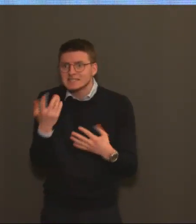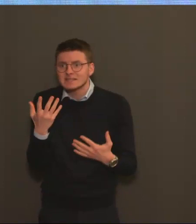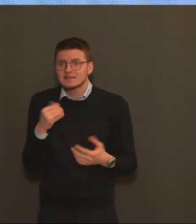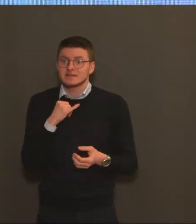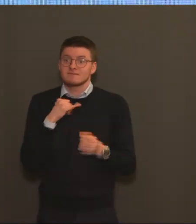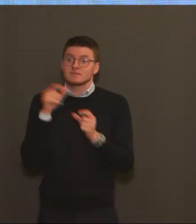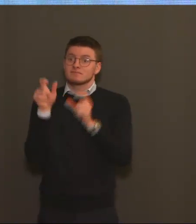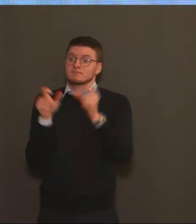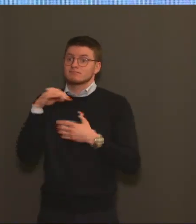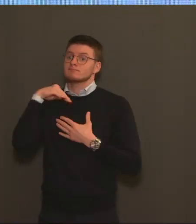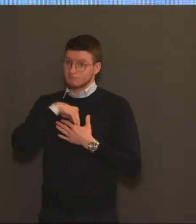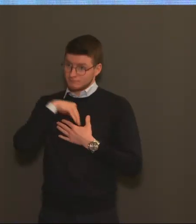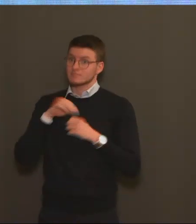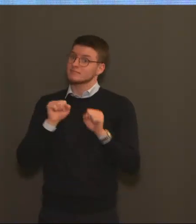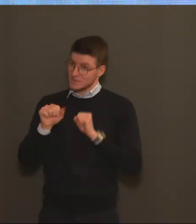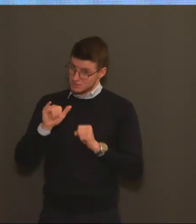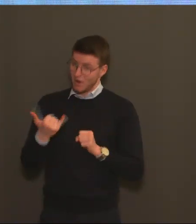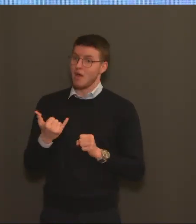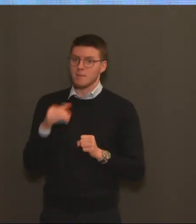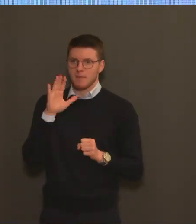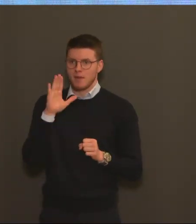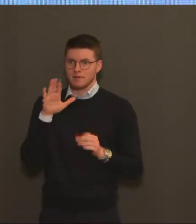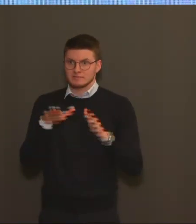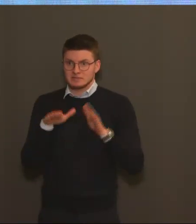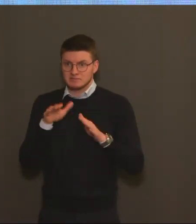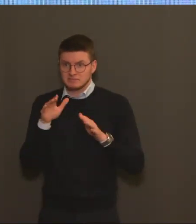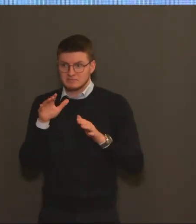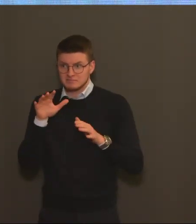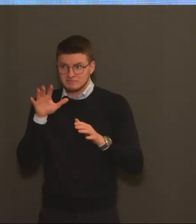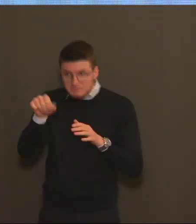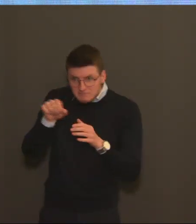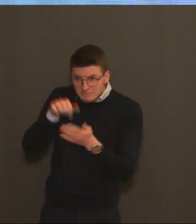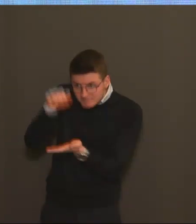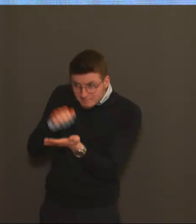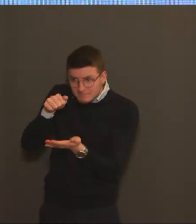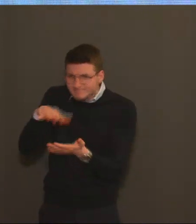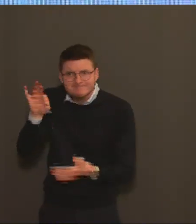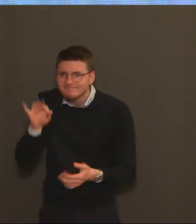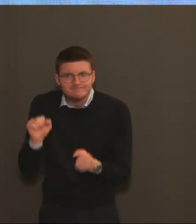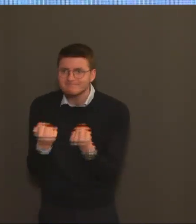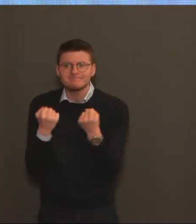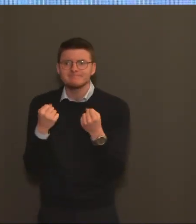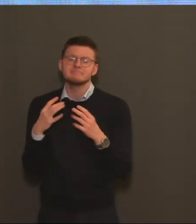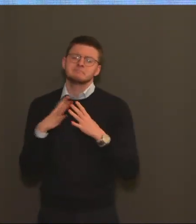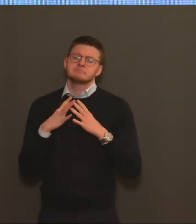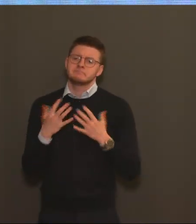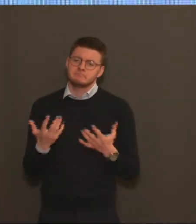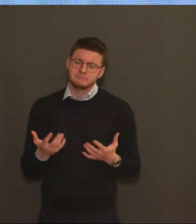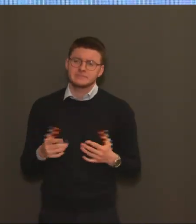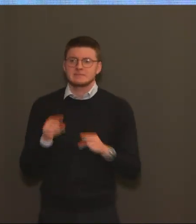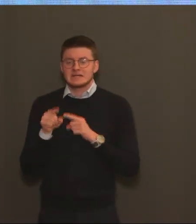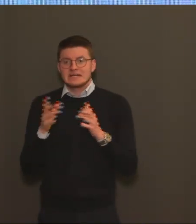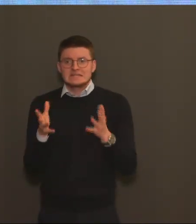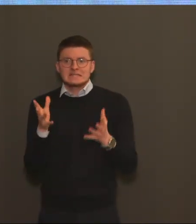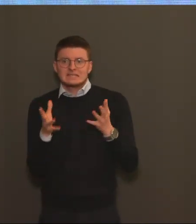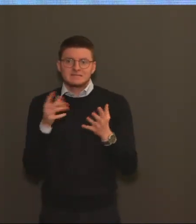tot negatieve resultaten komt bijvoorbeeld. Men is dan verwonderd. We willen daar nog even op drukken dat men heel goed moet opletten welke testen